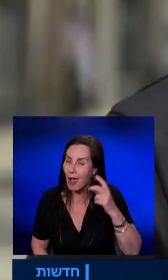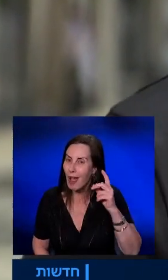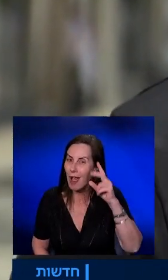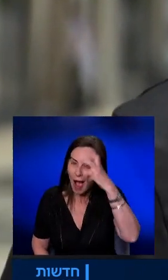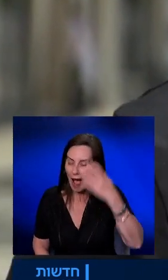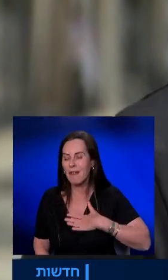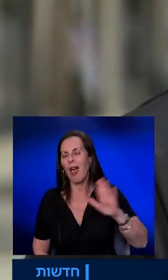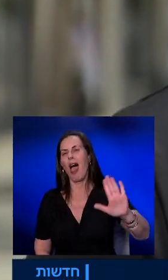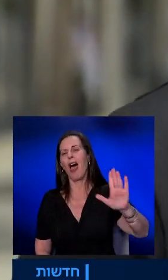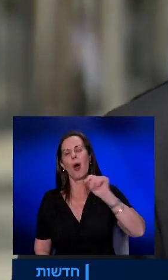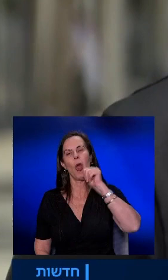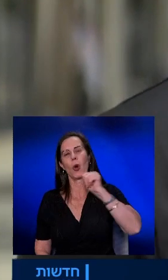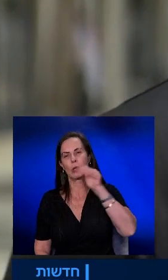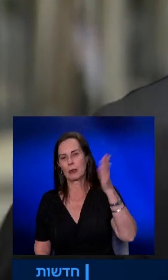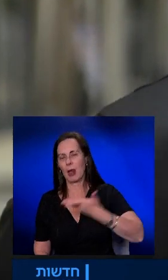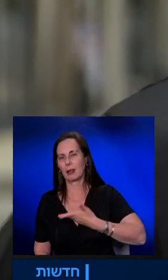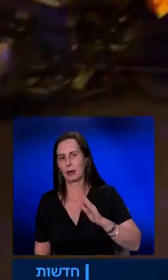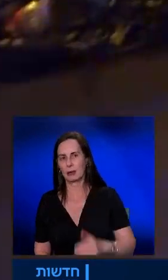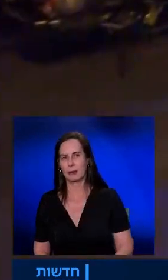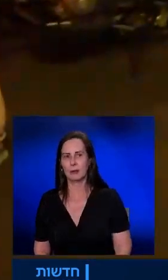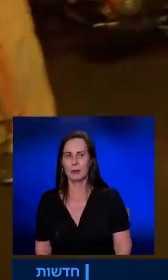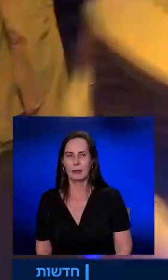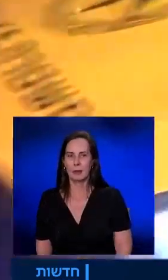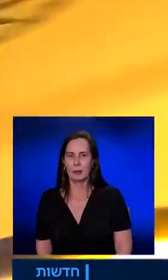אחמד, שסרבו להמשיך להתקדם איתי.